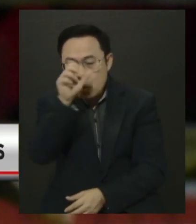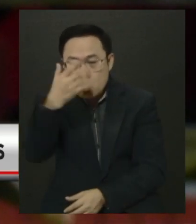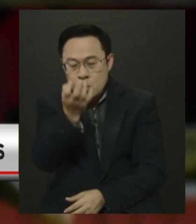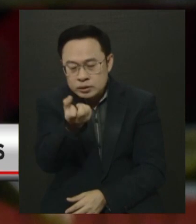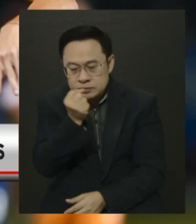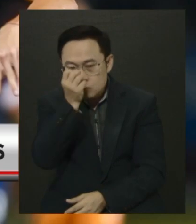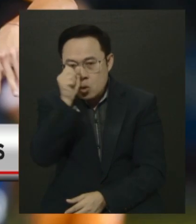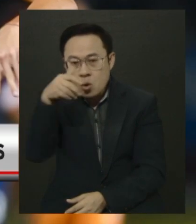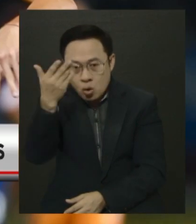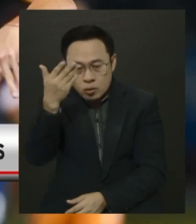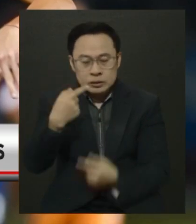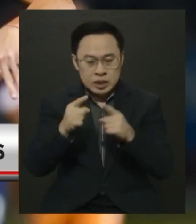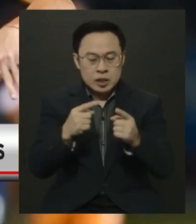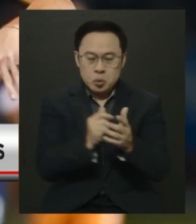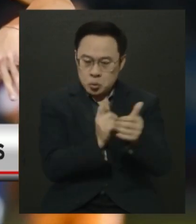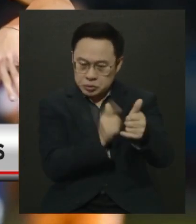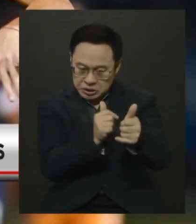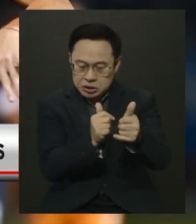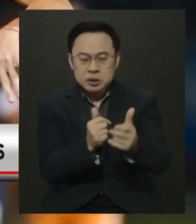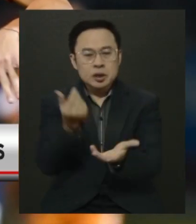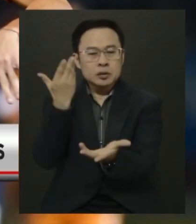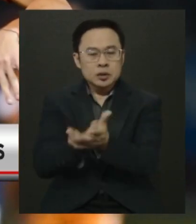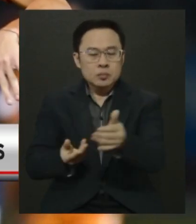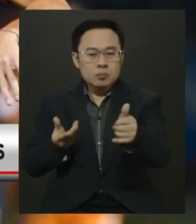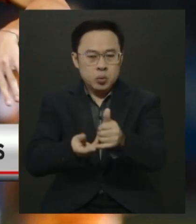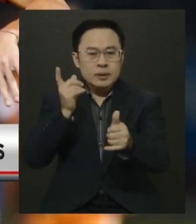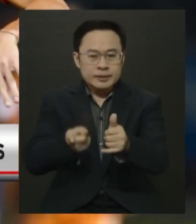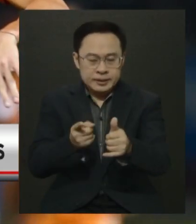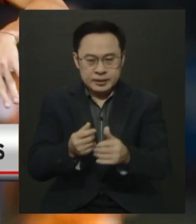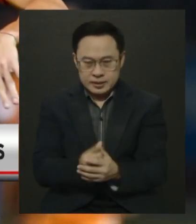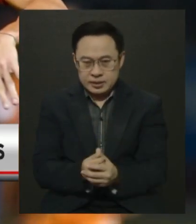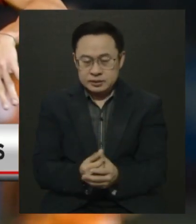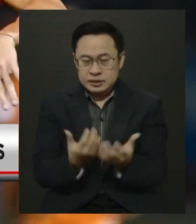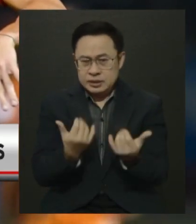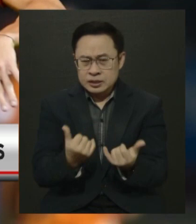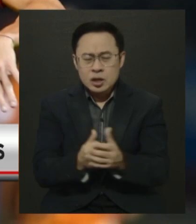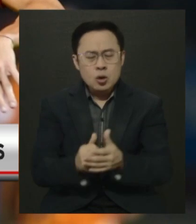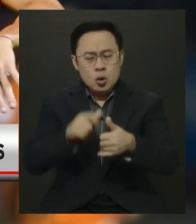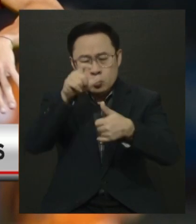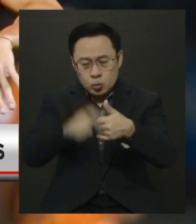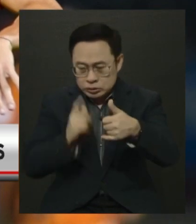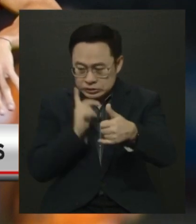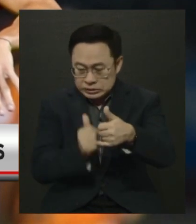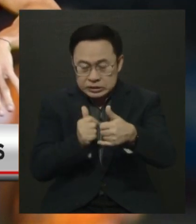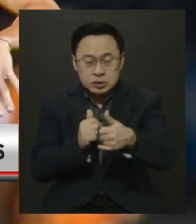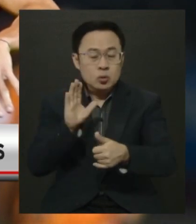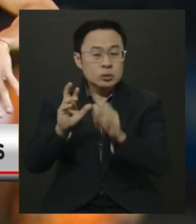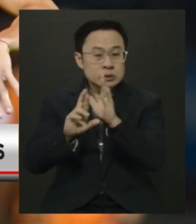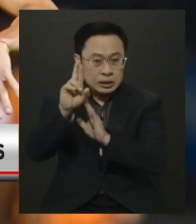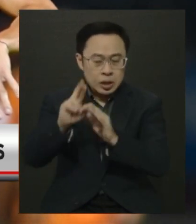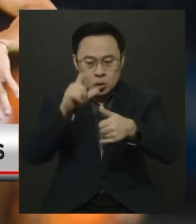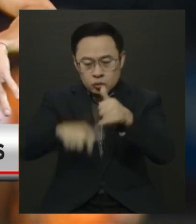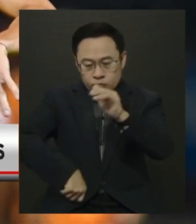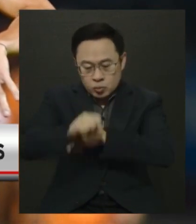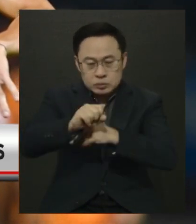เสียศิวกรเตียตระกูลก ็ เป็นตัวหลักเลยแต่ว่าก็เน้นนโยบายผลักดันดาวรุ่งขึ้นมาซ ึ่ งเชียงรายก็ถือว่าเป็นทีมที่มีอะคาเ